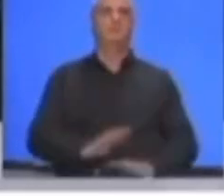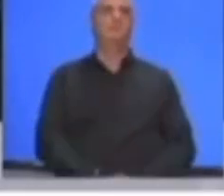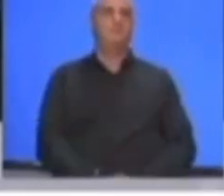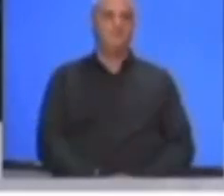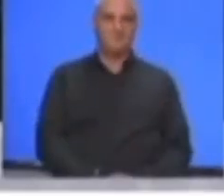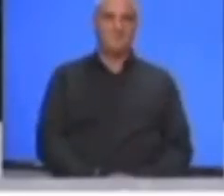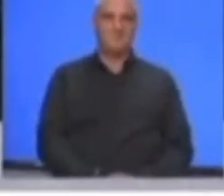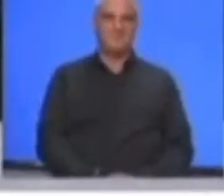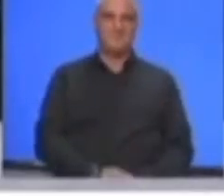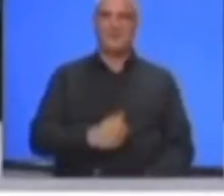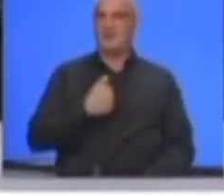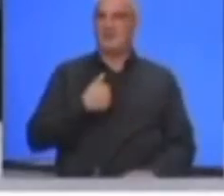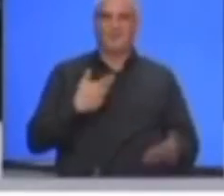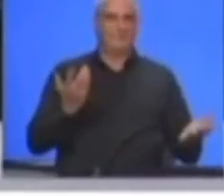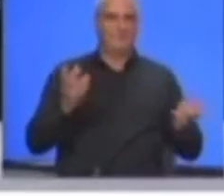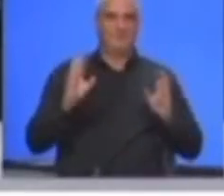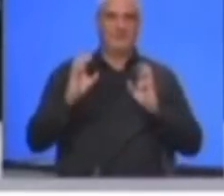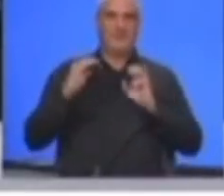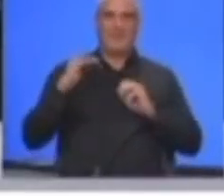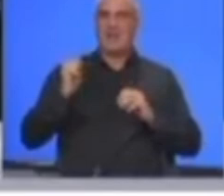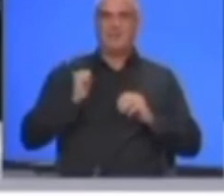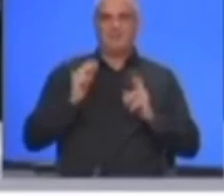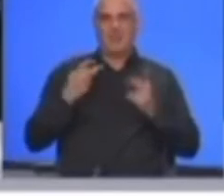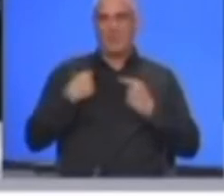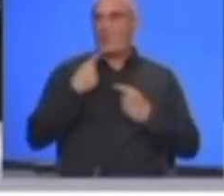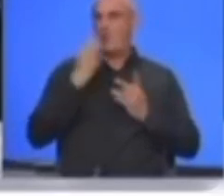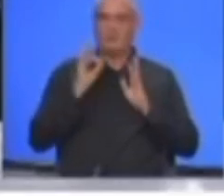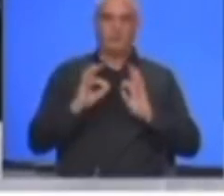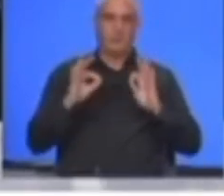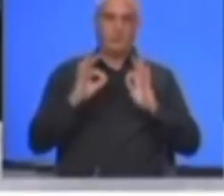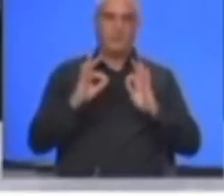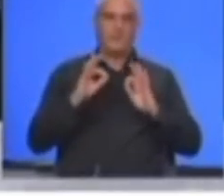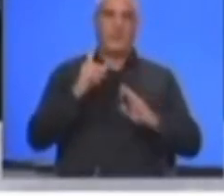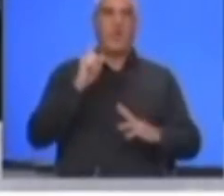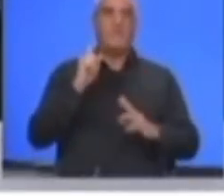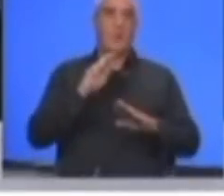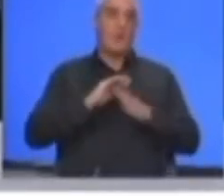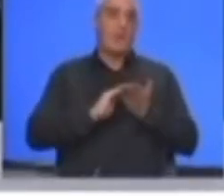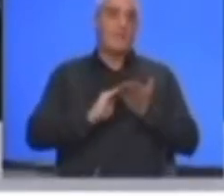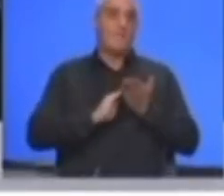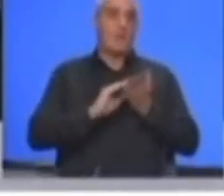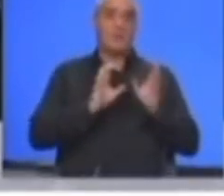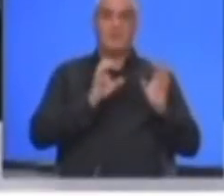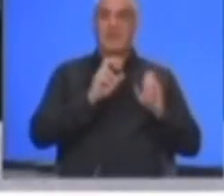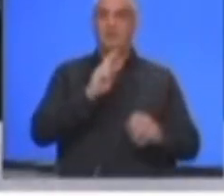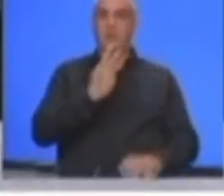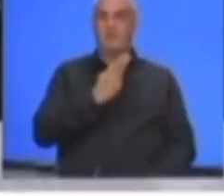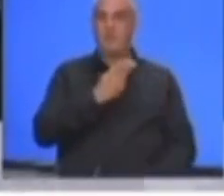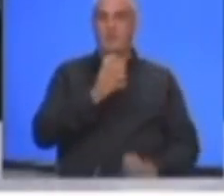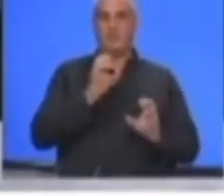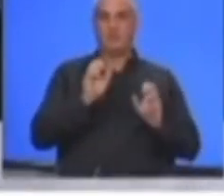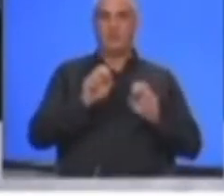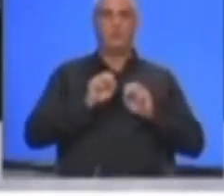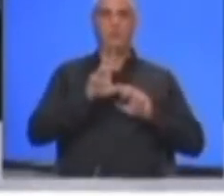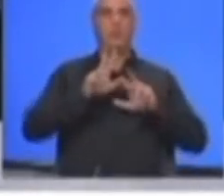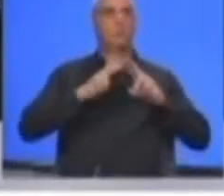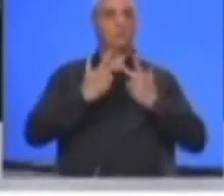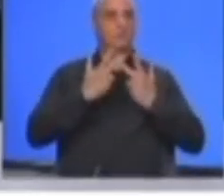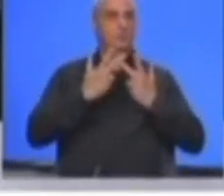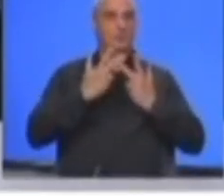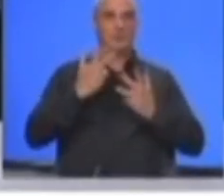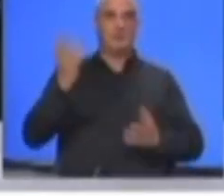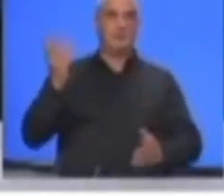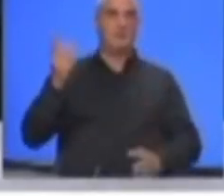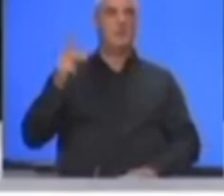תראה, על גלץ אין לי שום יכולת לומר שום דבר, אבל לפחות על רשת בית, הרדיו, השידור הציבורי, אני לא מדברת גלץ, זה